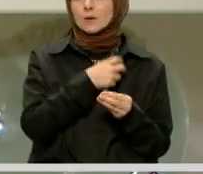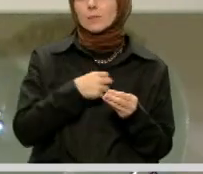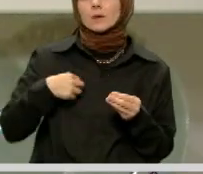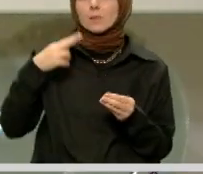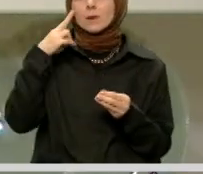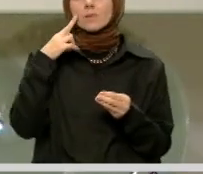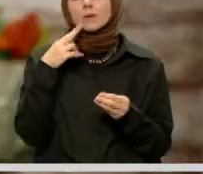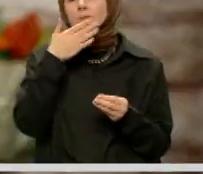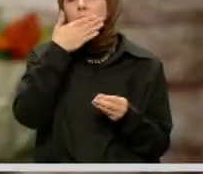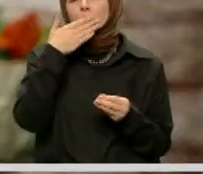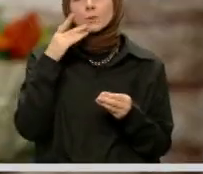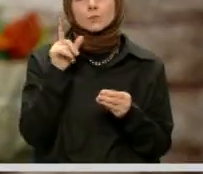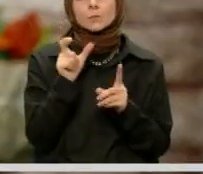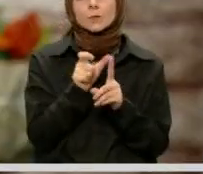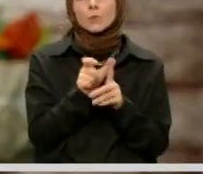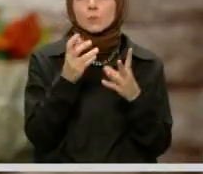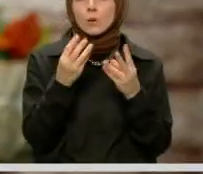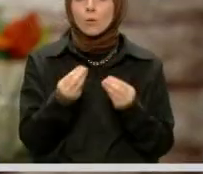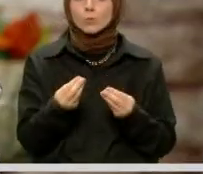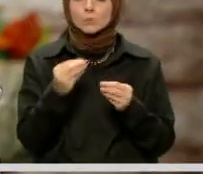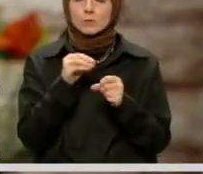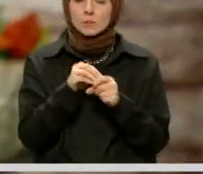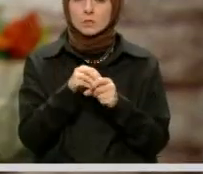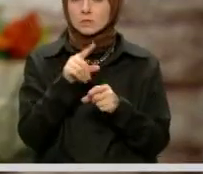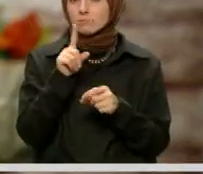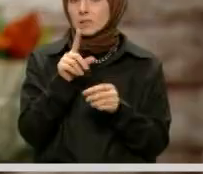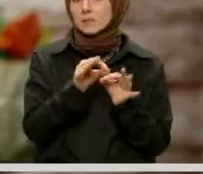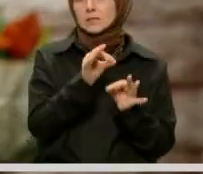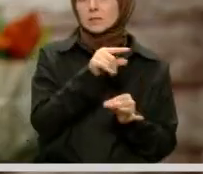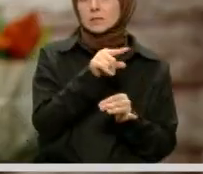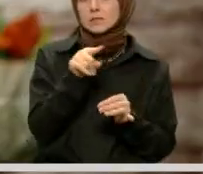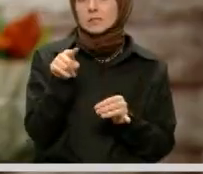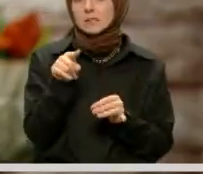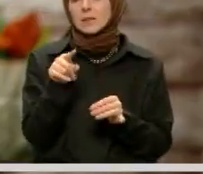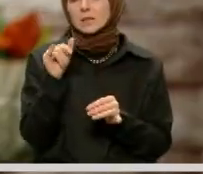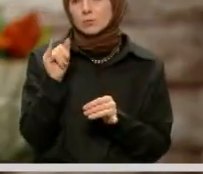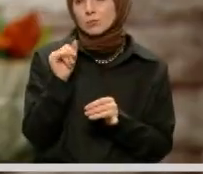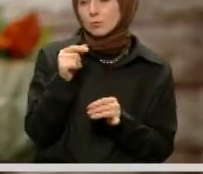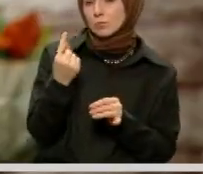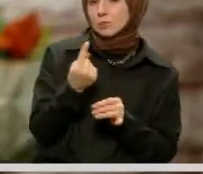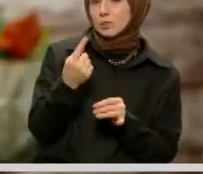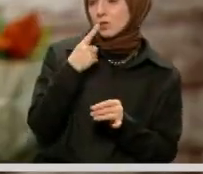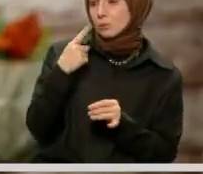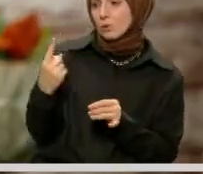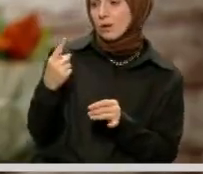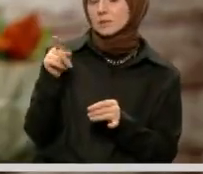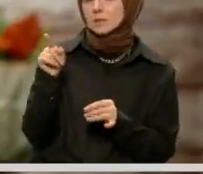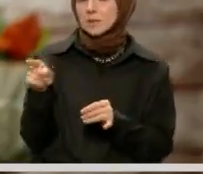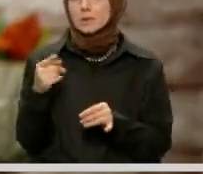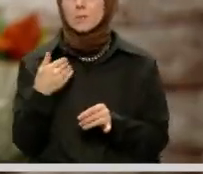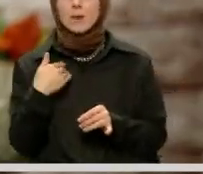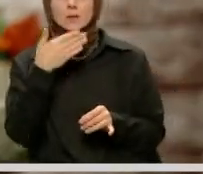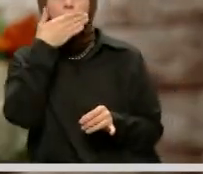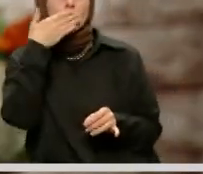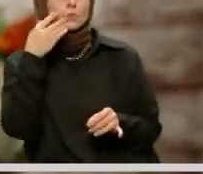için birisi size sataşırsa, kötü söz vesaire söylerse ben oruçluyum, ben oruçluyum deyin, uzaklaşın.